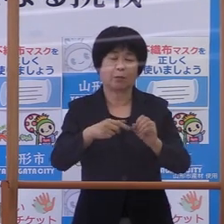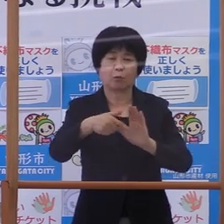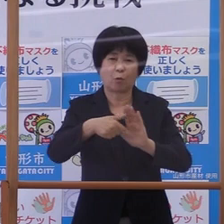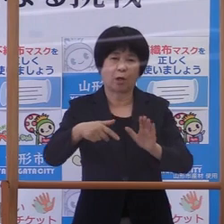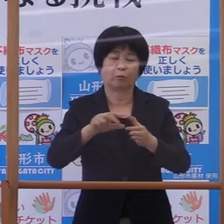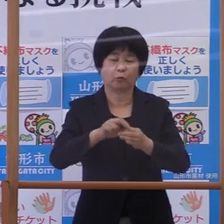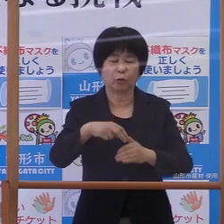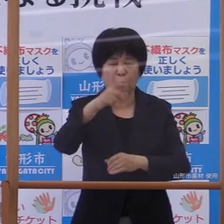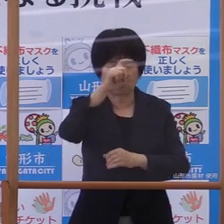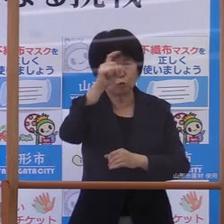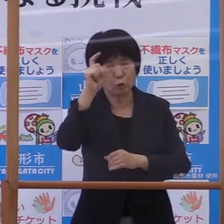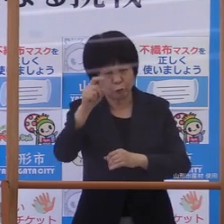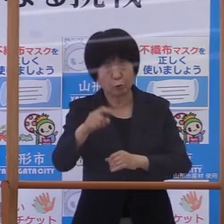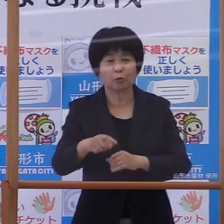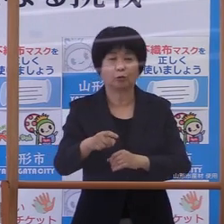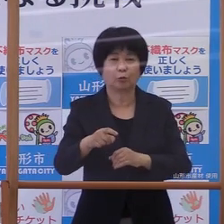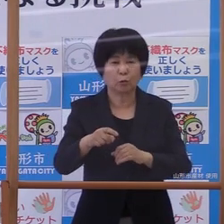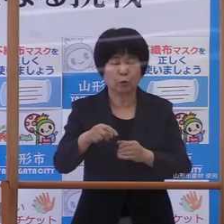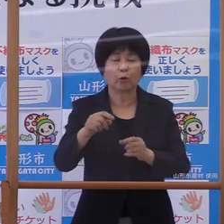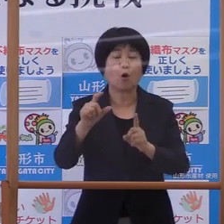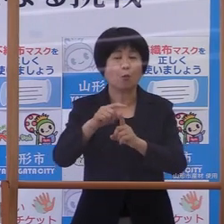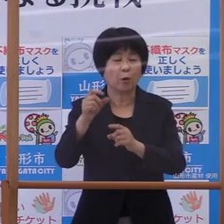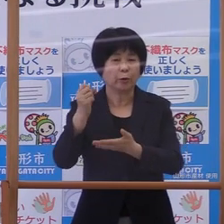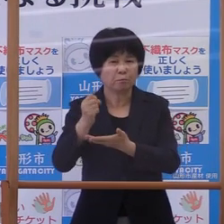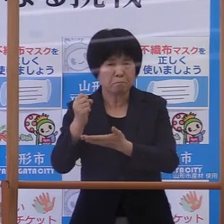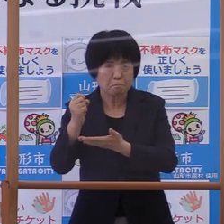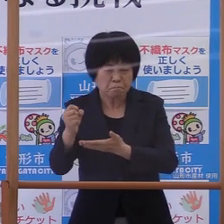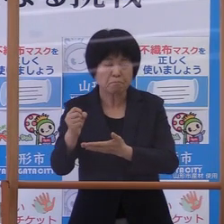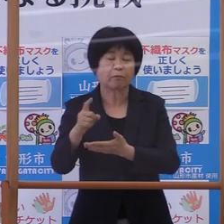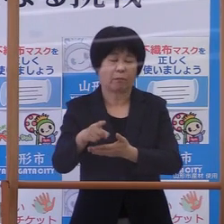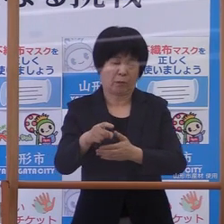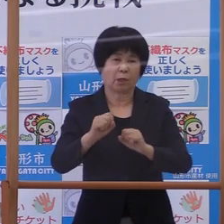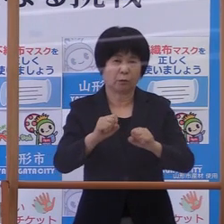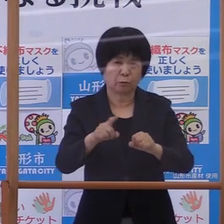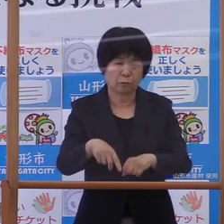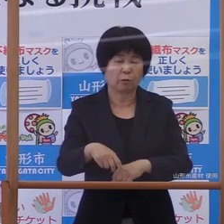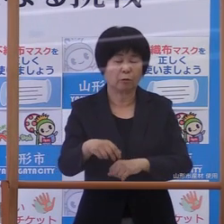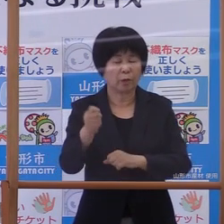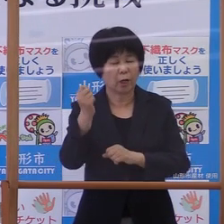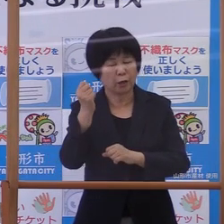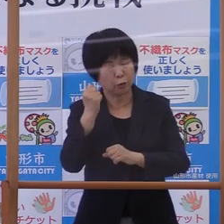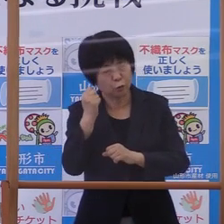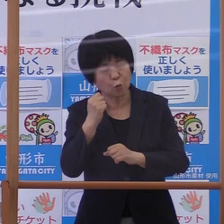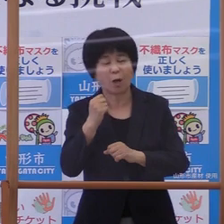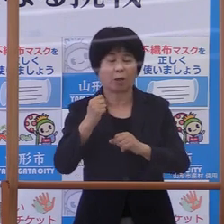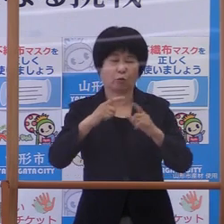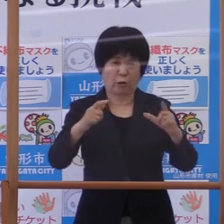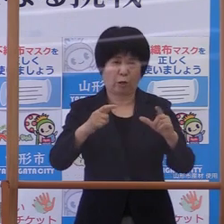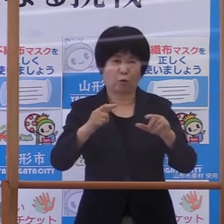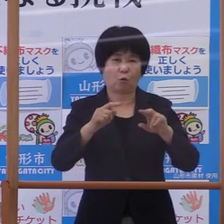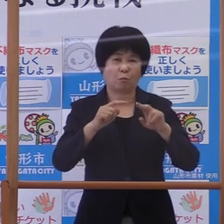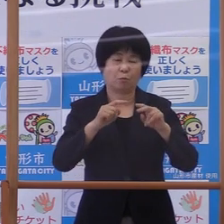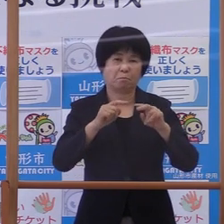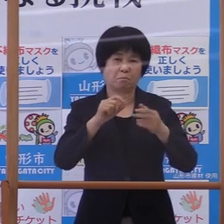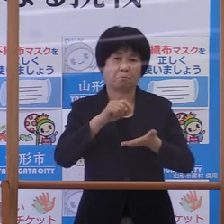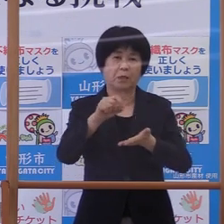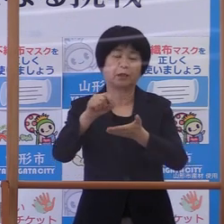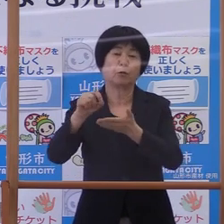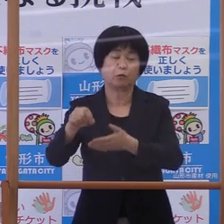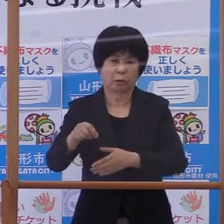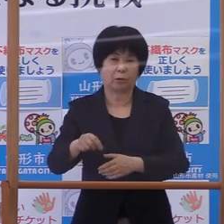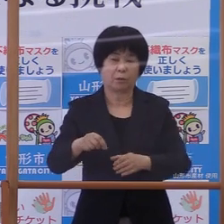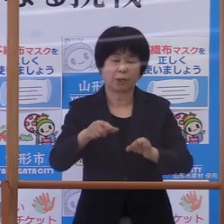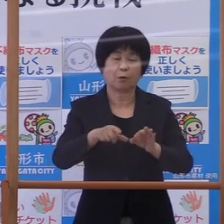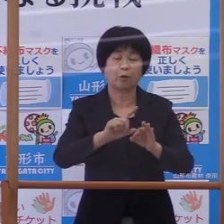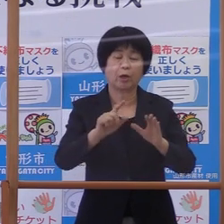クイズやミニゲーム等でポイントを集めた方に特産品や宿泊券をプレゼントいたします。またプレミアム会員を